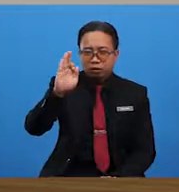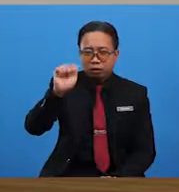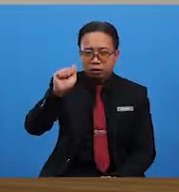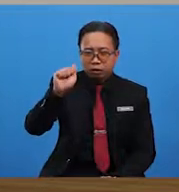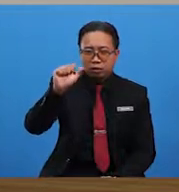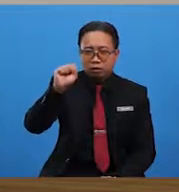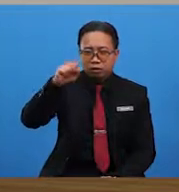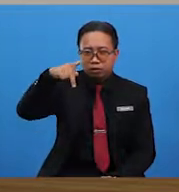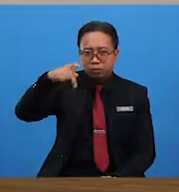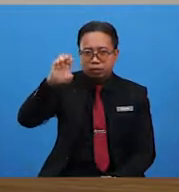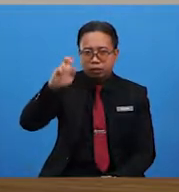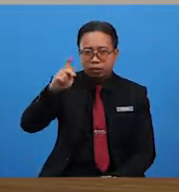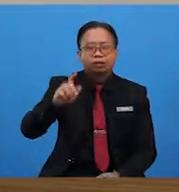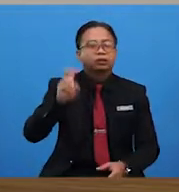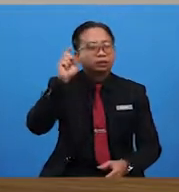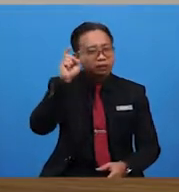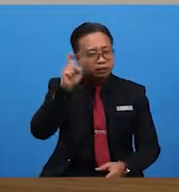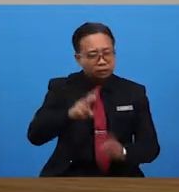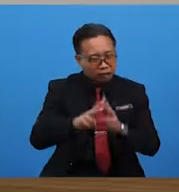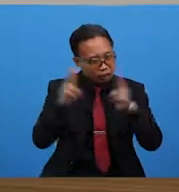penting banyak